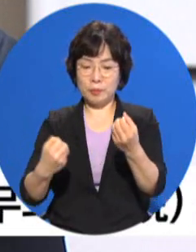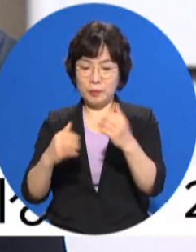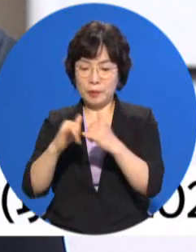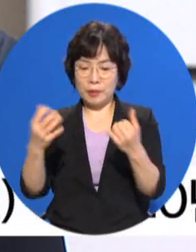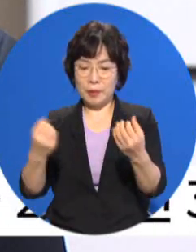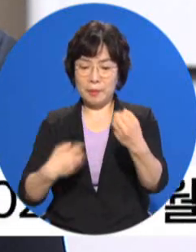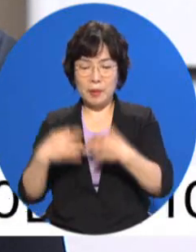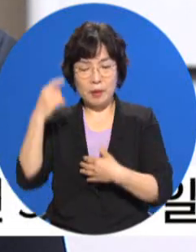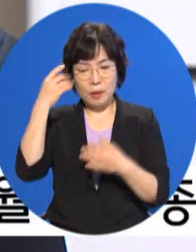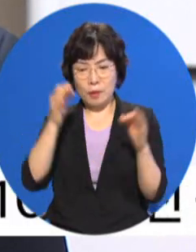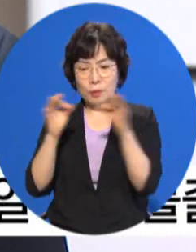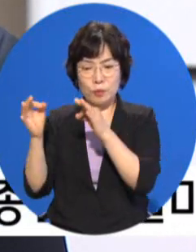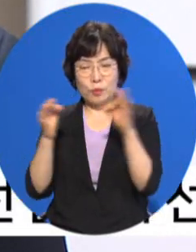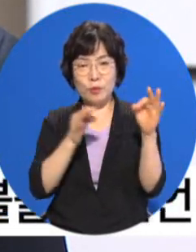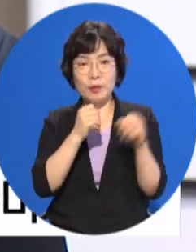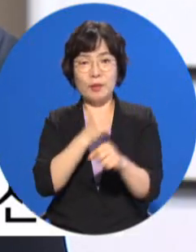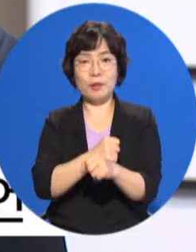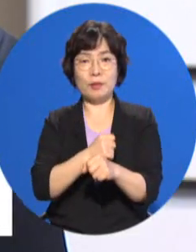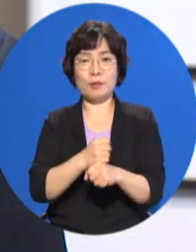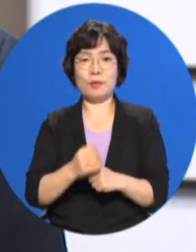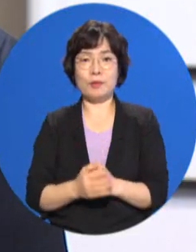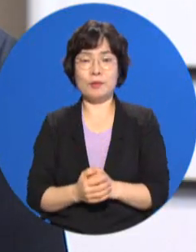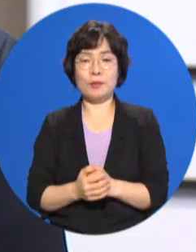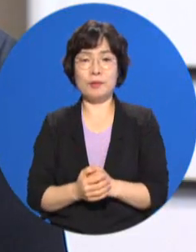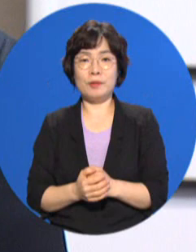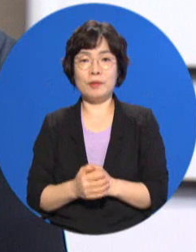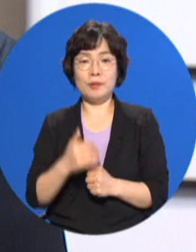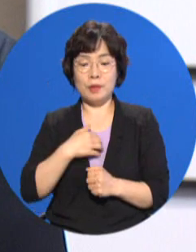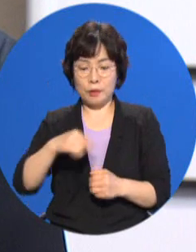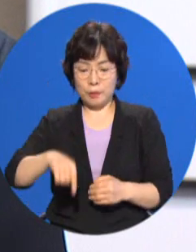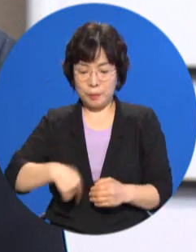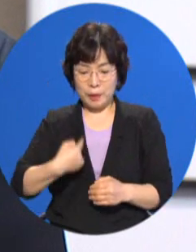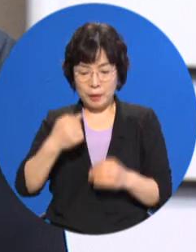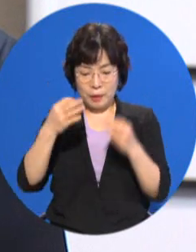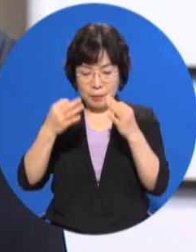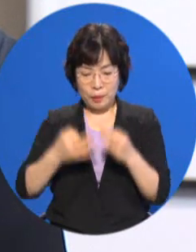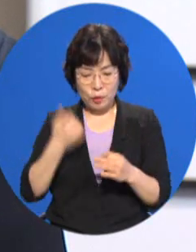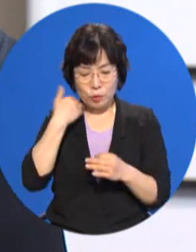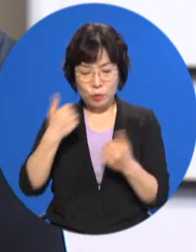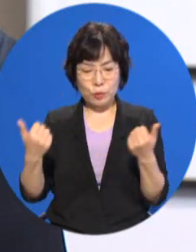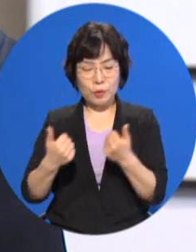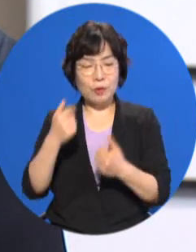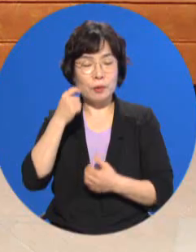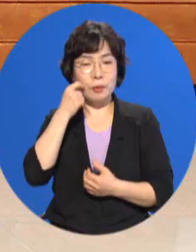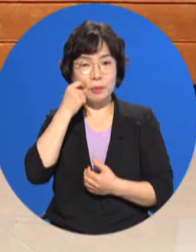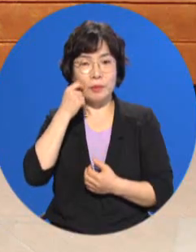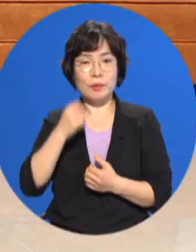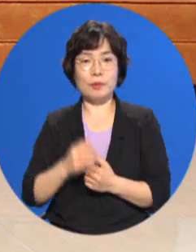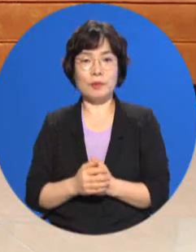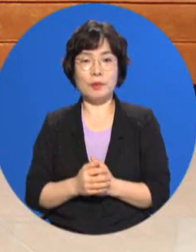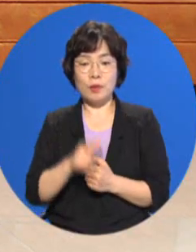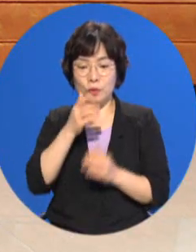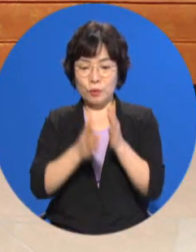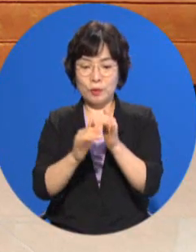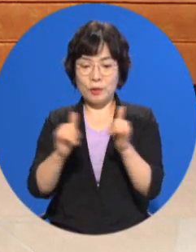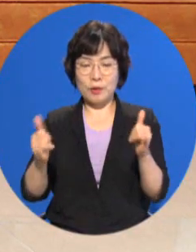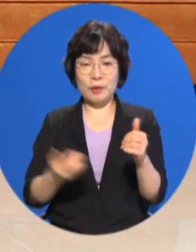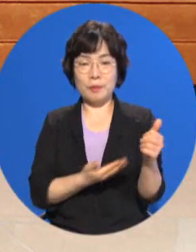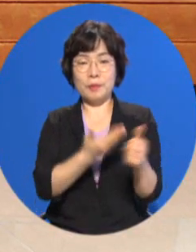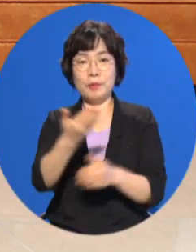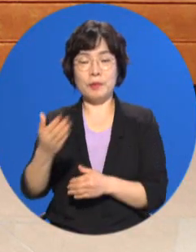사람들이 의식이 되고 또 그렇기 때문에 제 혼자 이것을 누구하고 상의할 수도 없는 문제고 여수